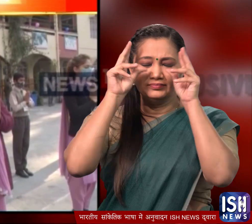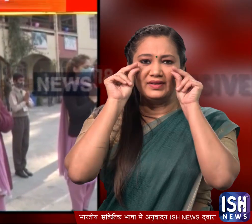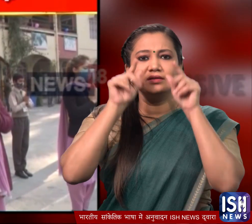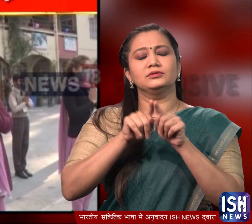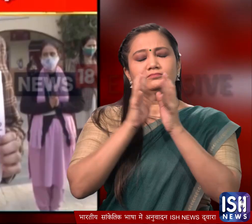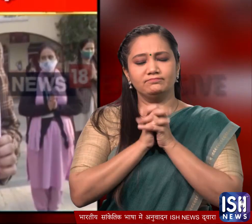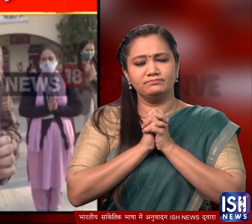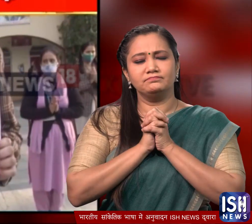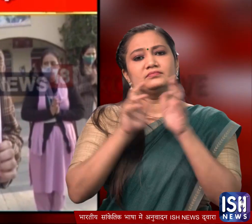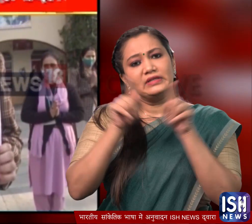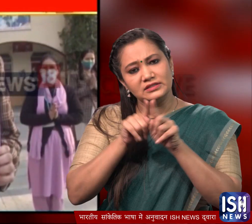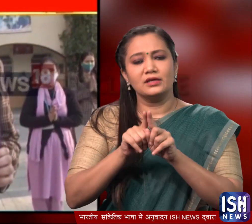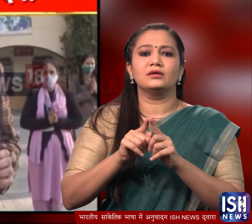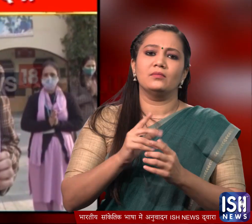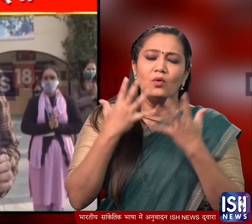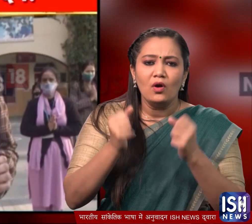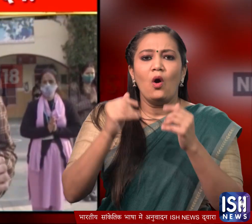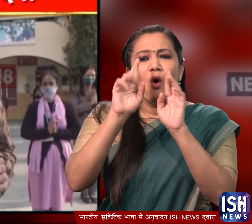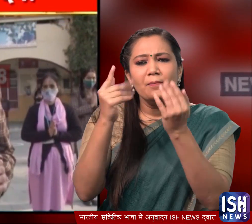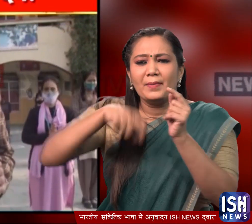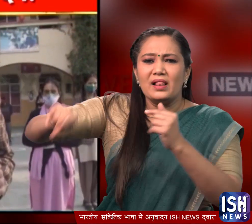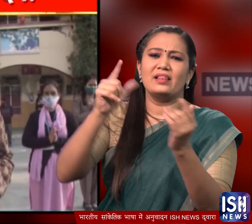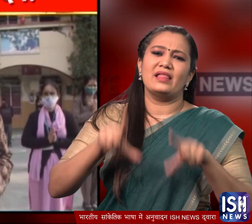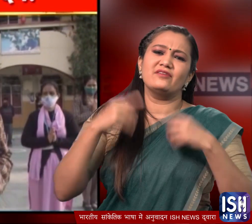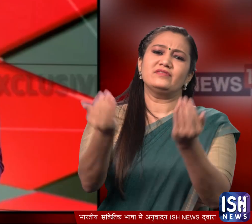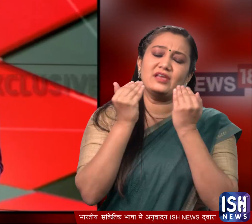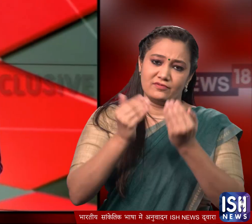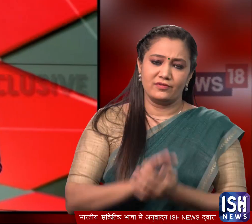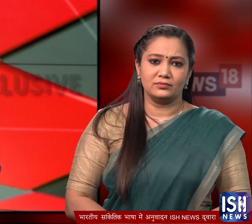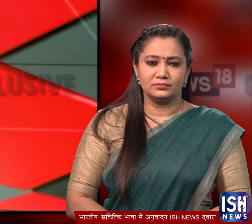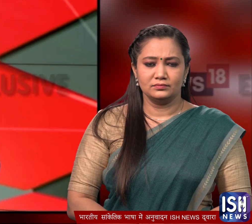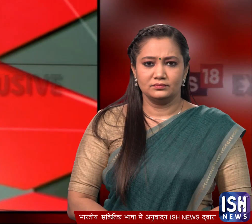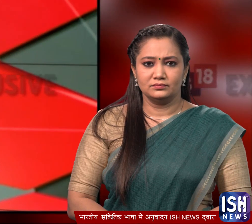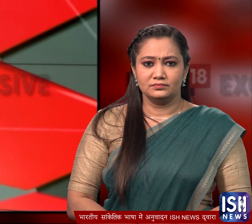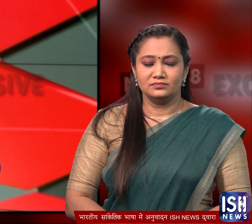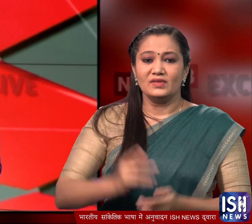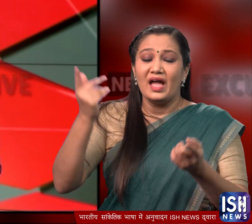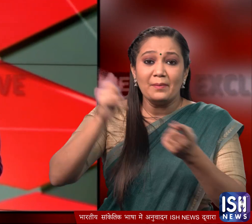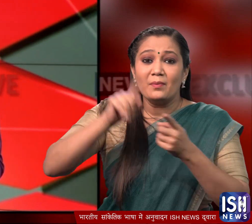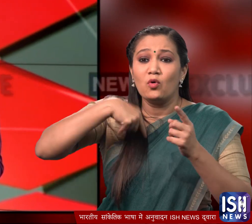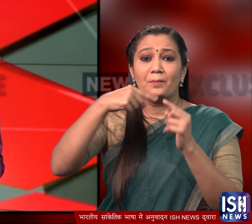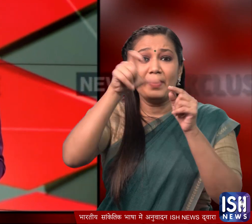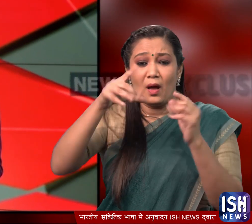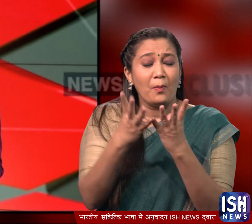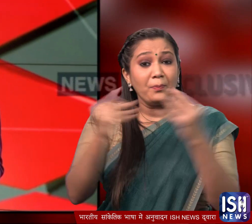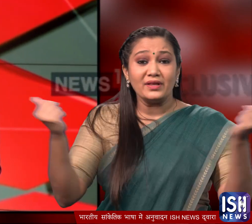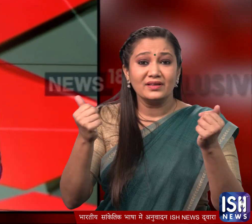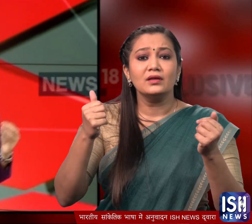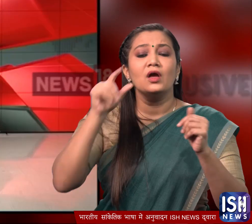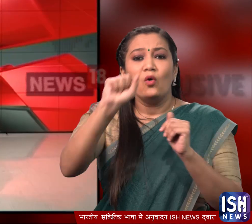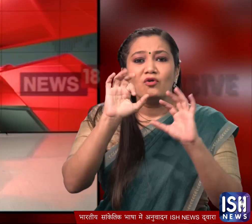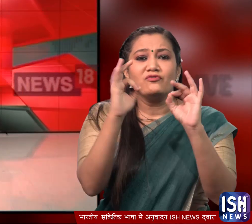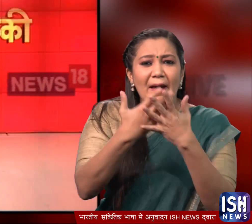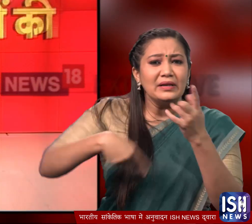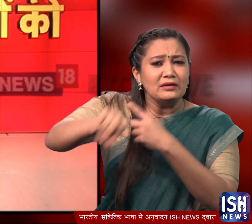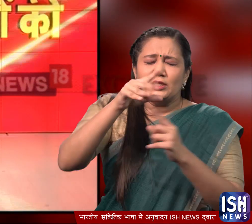और आंखें बंद करके उत्तराखंड पीड़ितों की जिंदगी सुरक्षित रखने की दुआ मांगी, क्योंकि जो लोग इस आपदा के बाद से गायब हैं, उनके